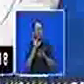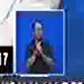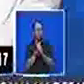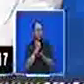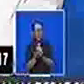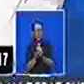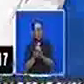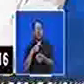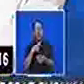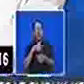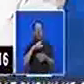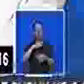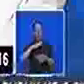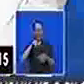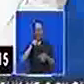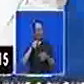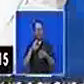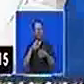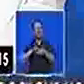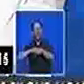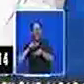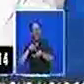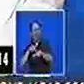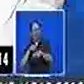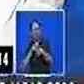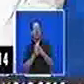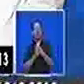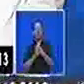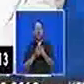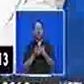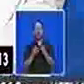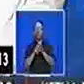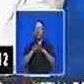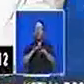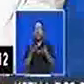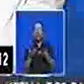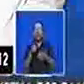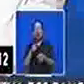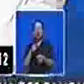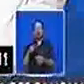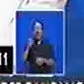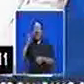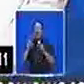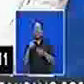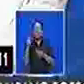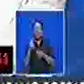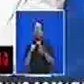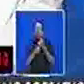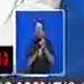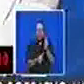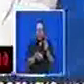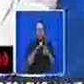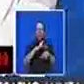ini sumber budaya. Orang berkebudayaan di situ. Mohon maaf, buang air pinggir kali, buang sampah sembarangan gitu